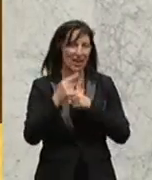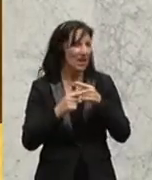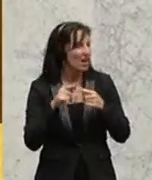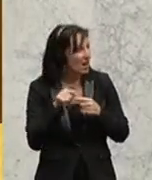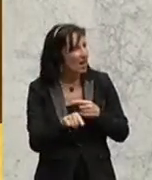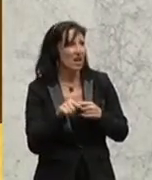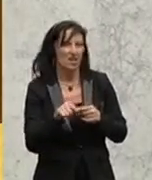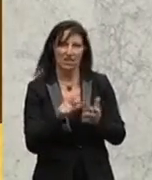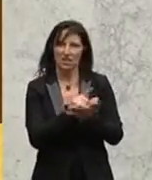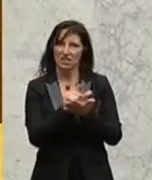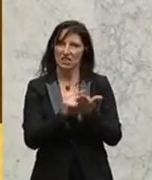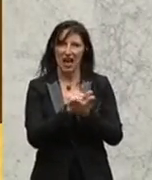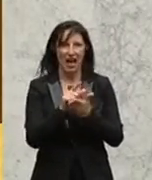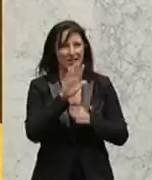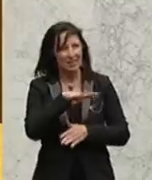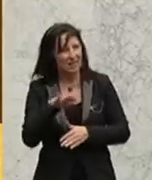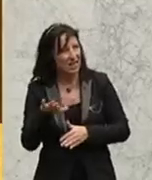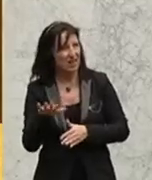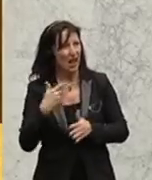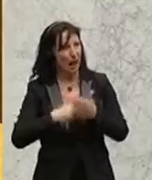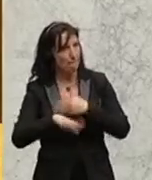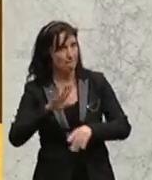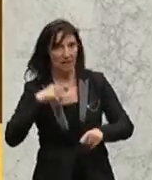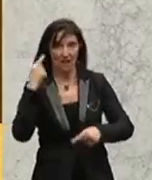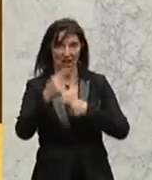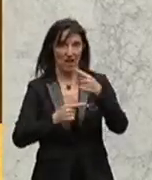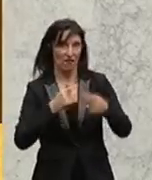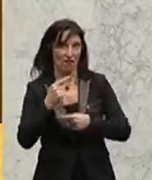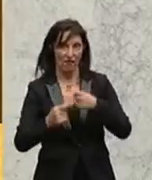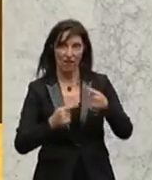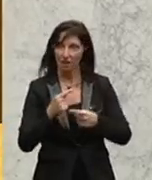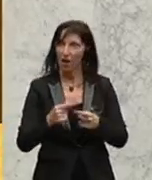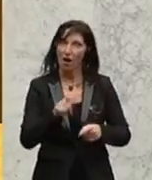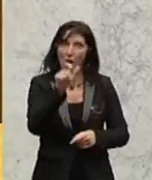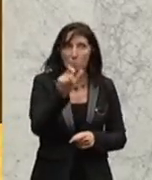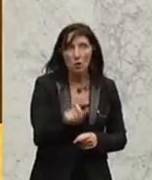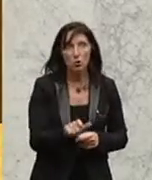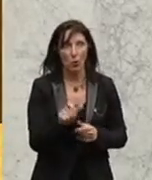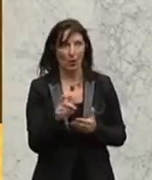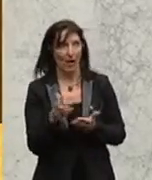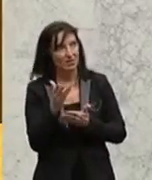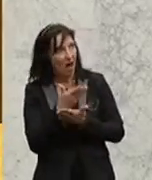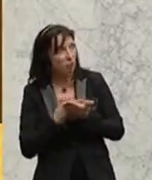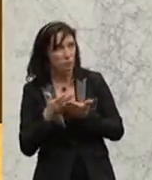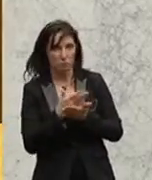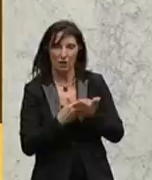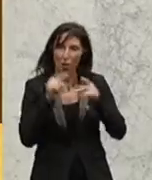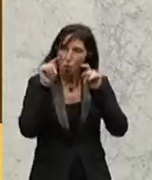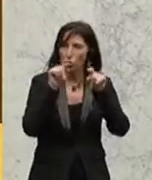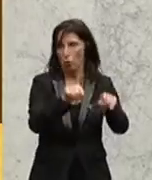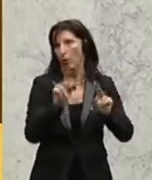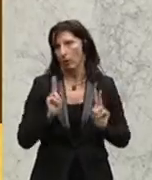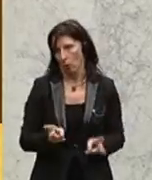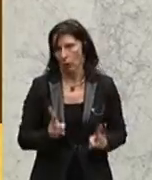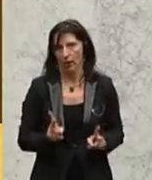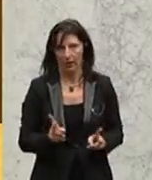für Kinder ist, wo es eine umfassende Persönlichkeitsbildung ganz einfach für die Kinder ermöglicht. Da